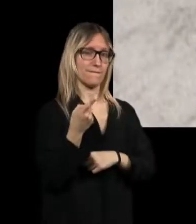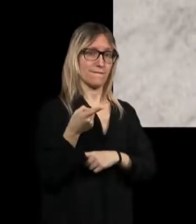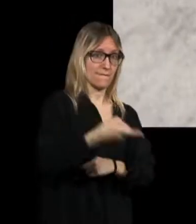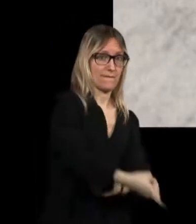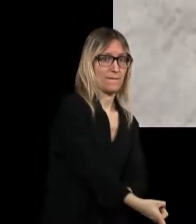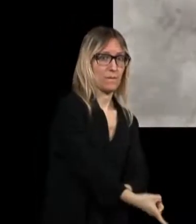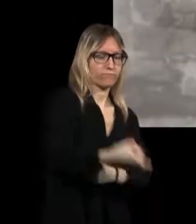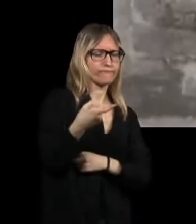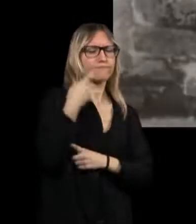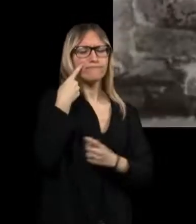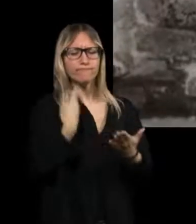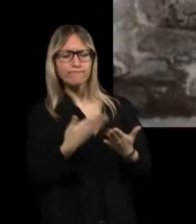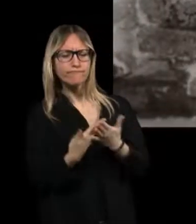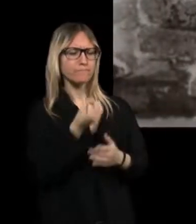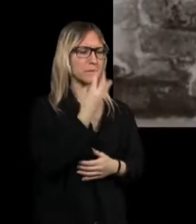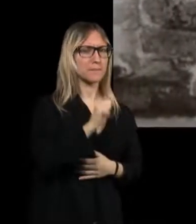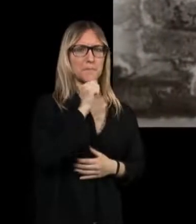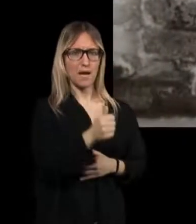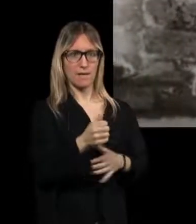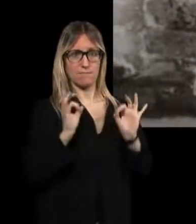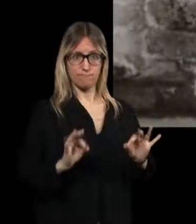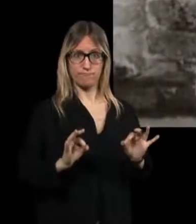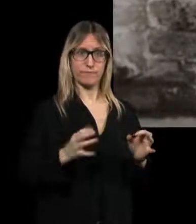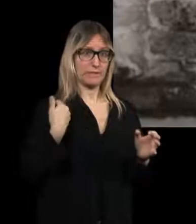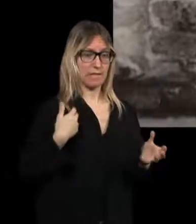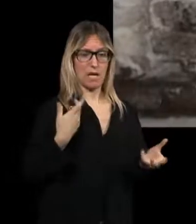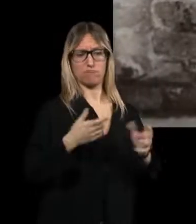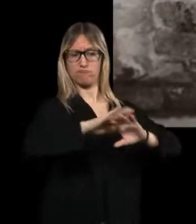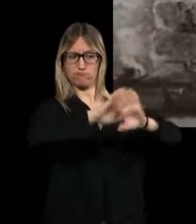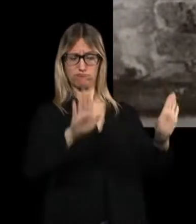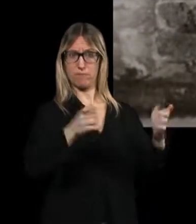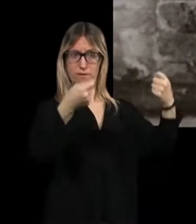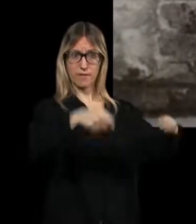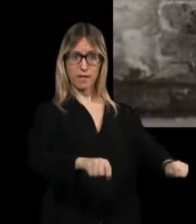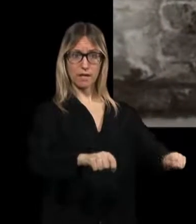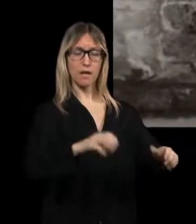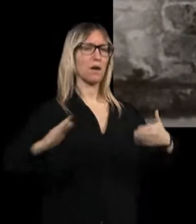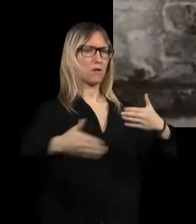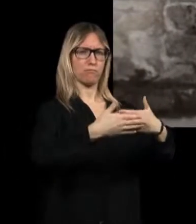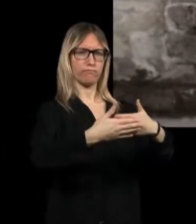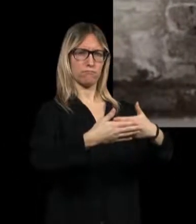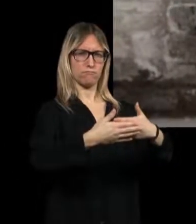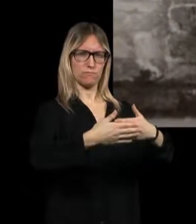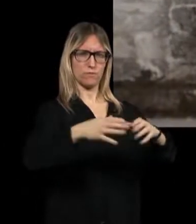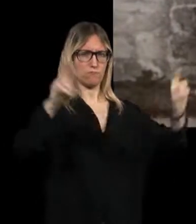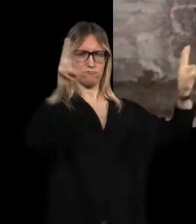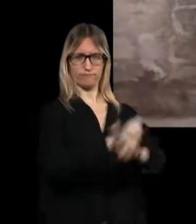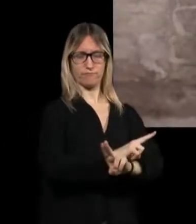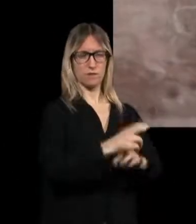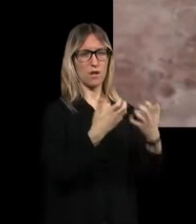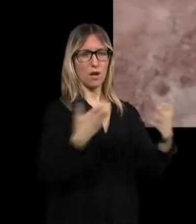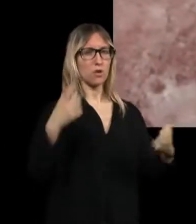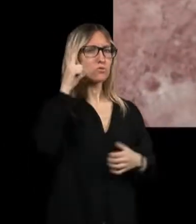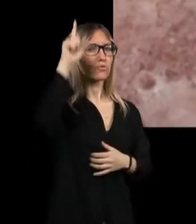mostres per comprovar com va la cocció. Quan la cuita es dona per acabada, segellem durant tot un dia la boca d'alimentació del